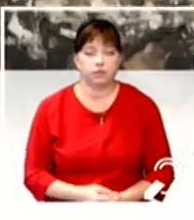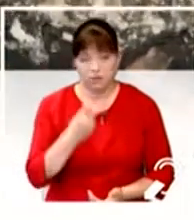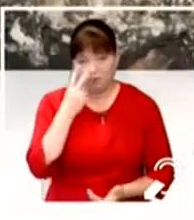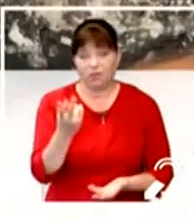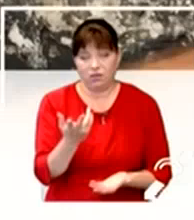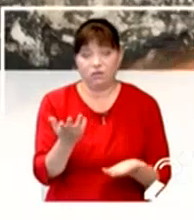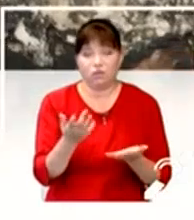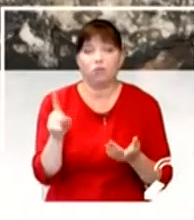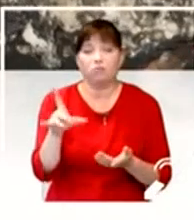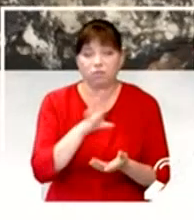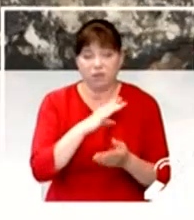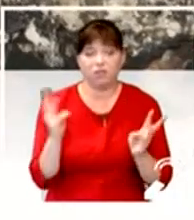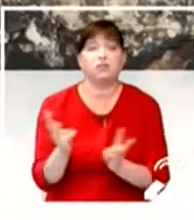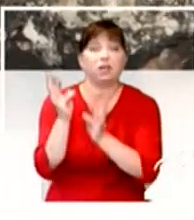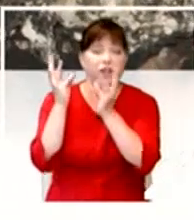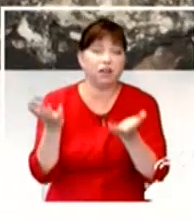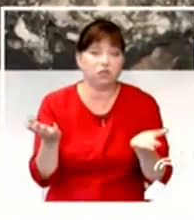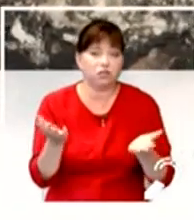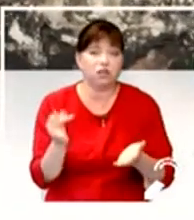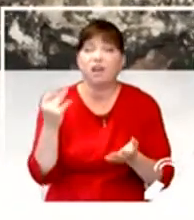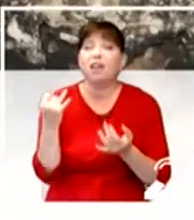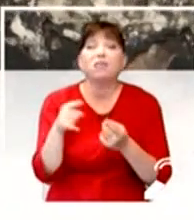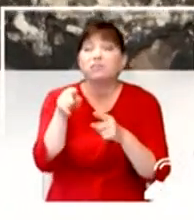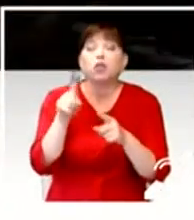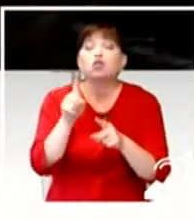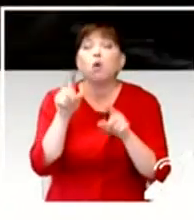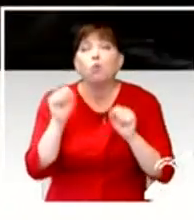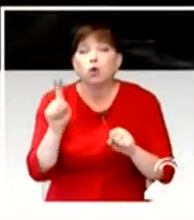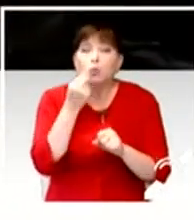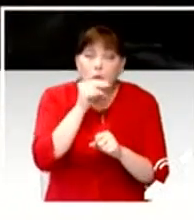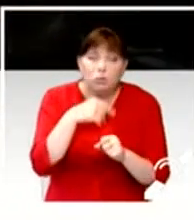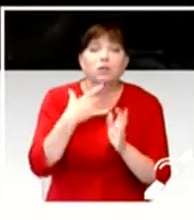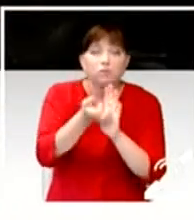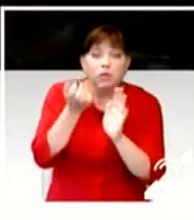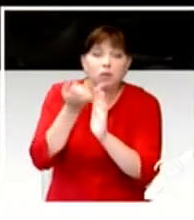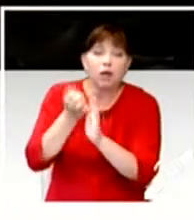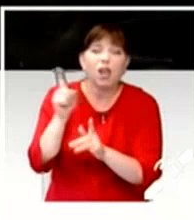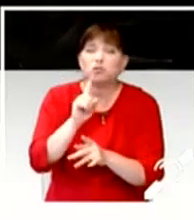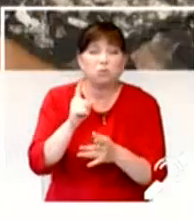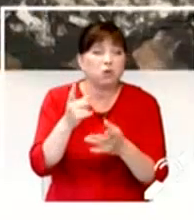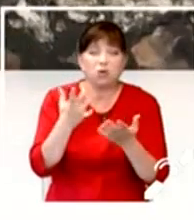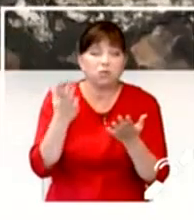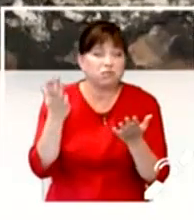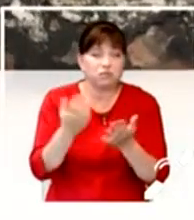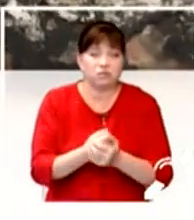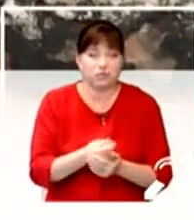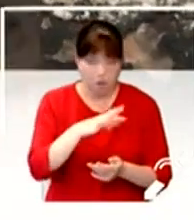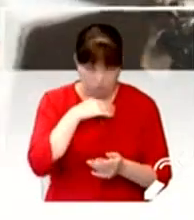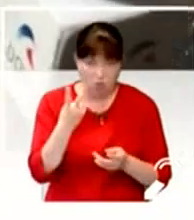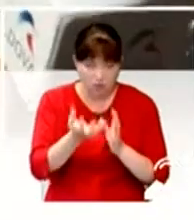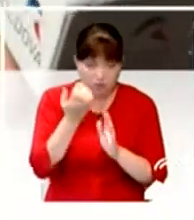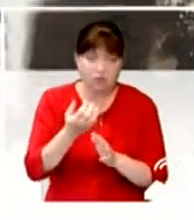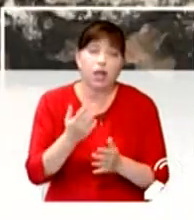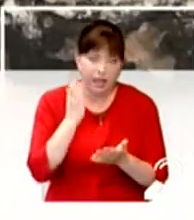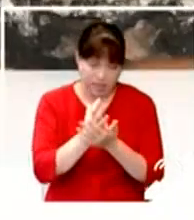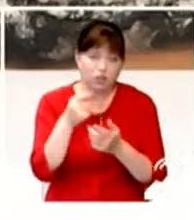Vedeți singur că a fost arsă și din tren să dăm scoatem și se poate. E mult discos aici. E mult. Adică mulți